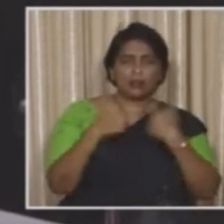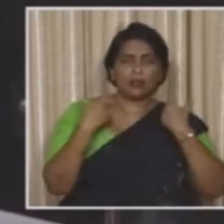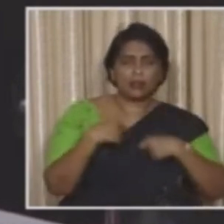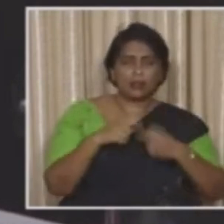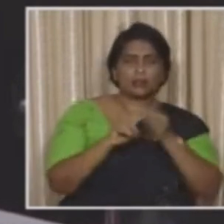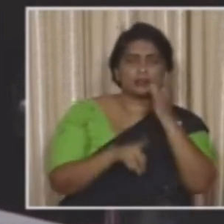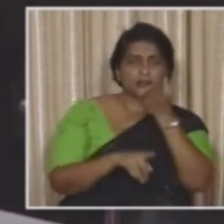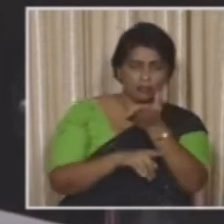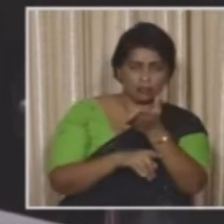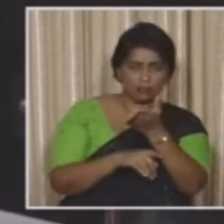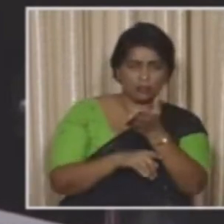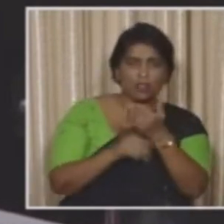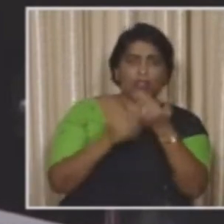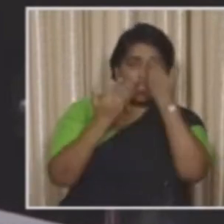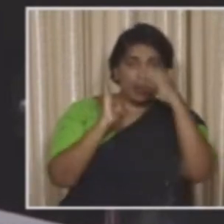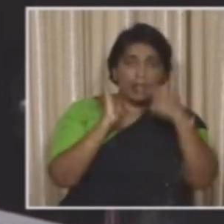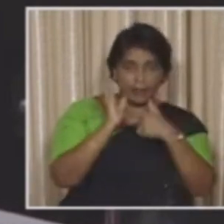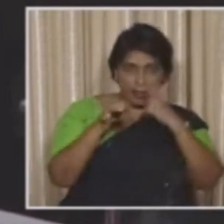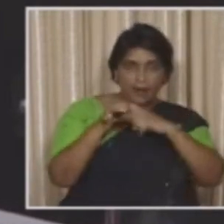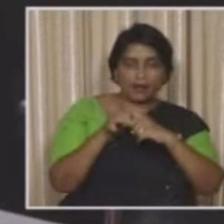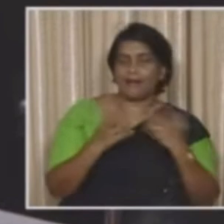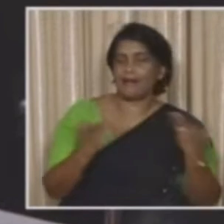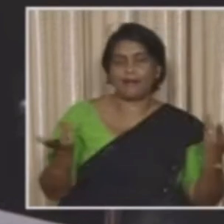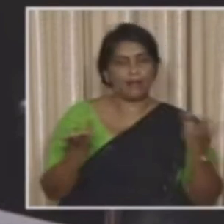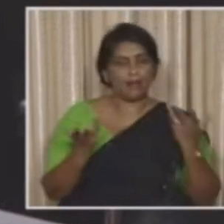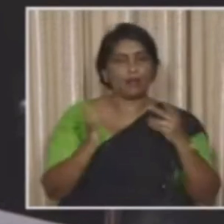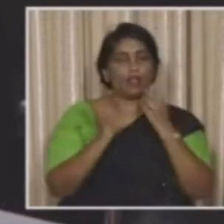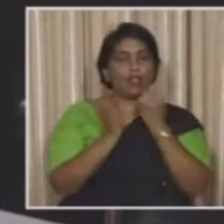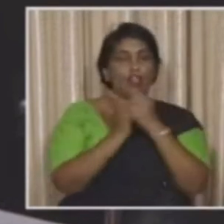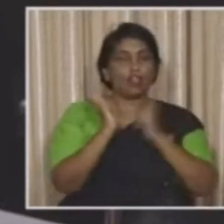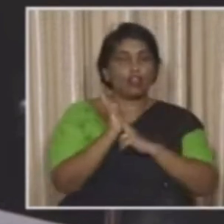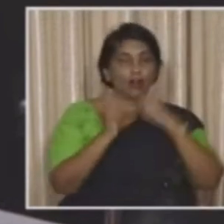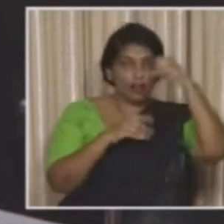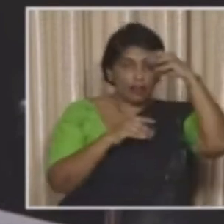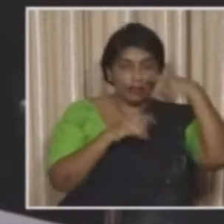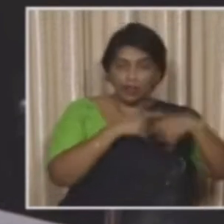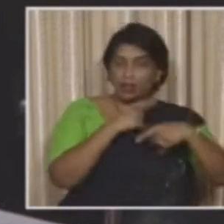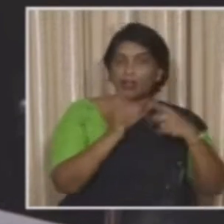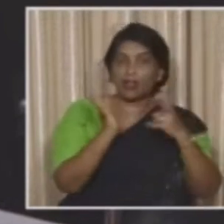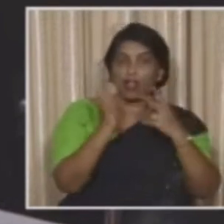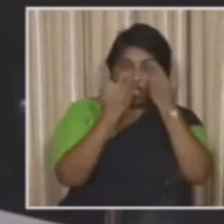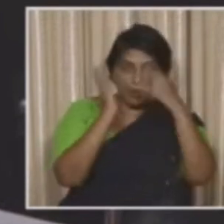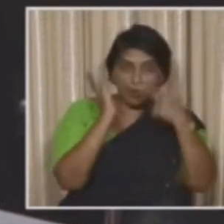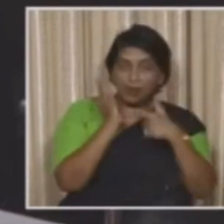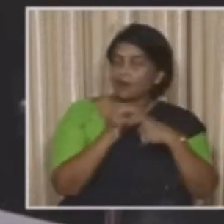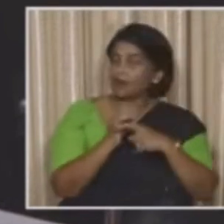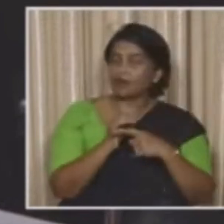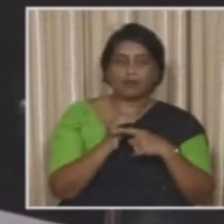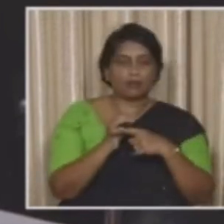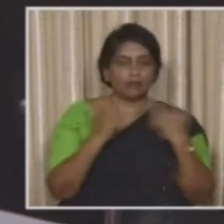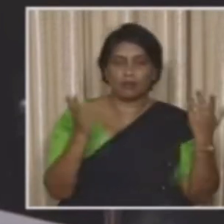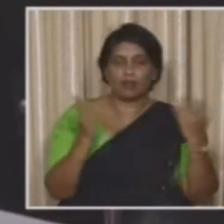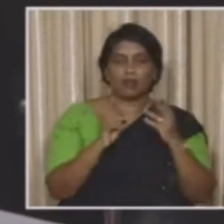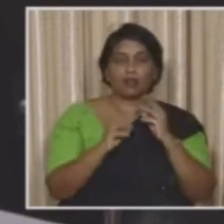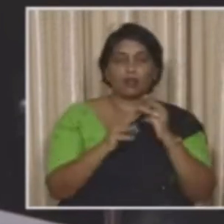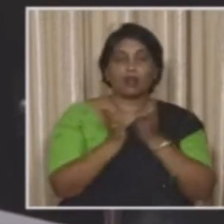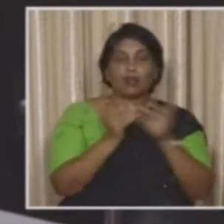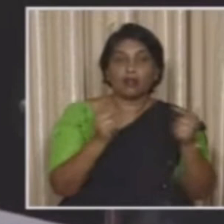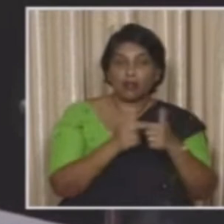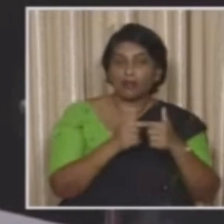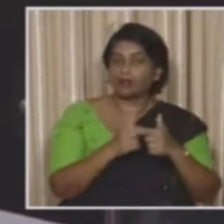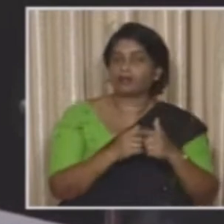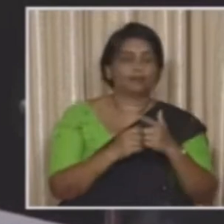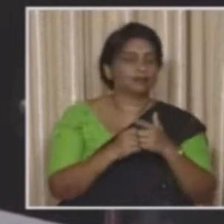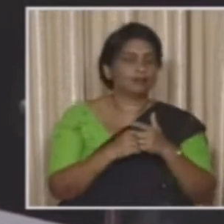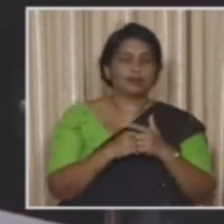හිටපු ජනාධිපතිතුමනි විවෘත ටෙන්ඩර්ද නැහැ නොරොච්චල බලාගාරේ විවෘත ටෙන්ඩර්ද නැහැ හම්බන්තොට වර මේ පෝර්ට් සිටි විවෘත ටෙන්ඩර්ද